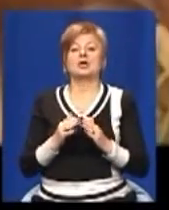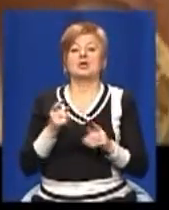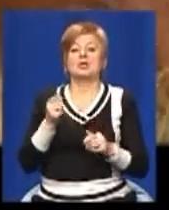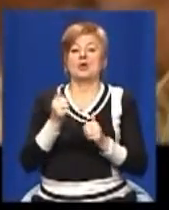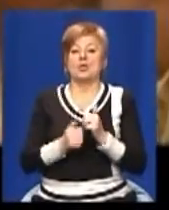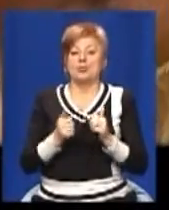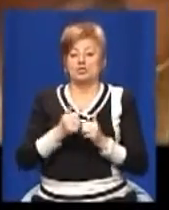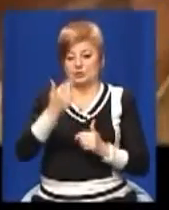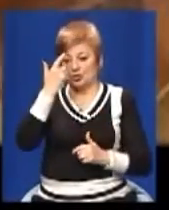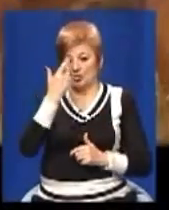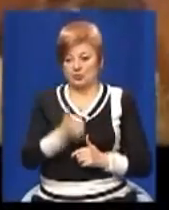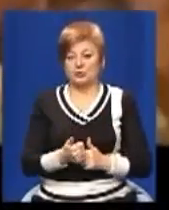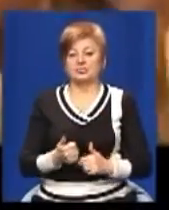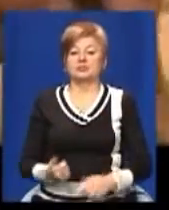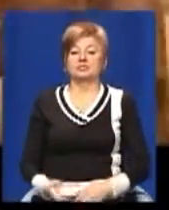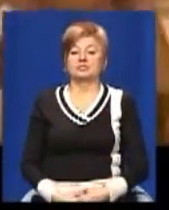щоб попередити про щось.